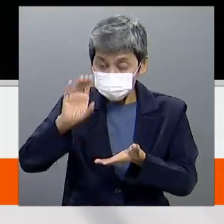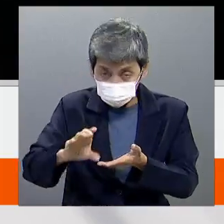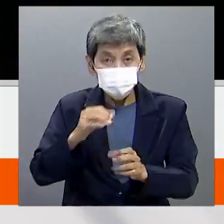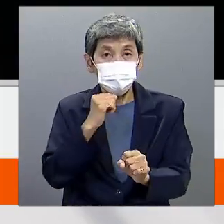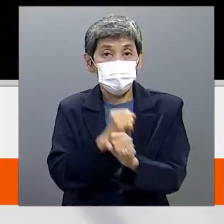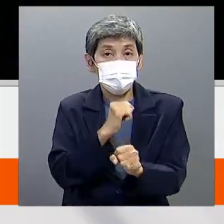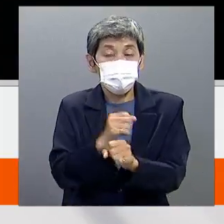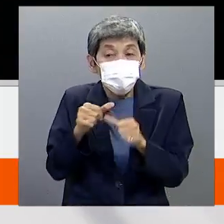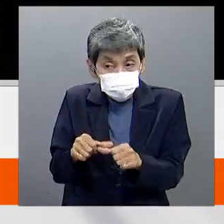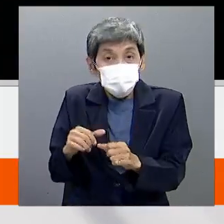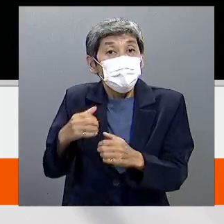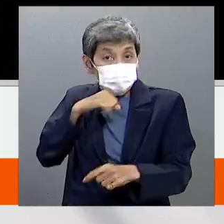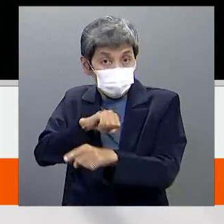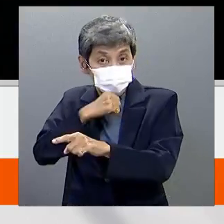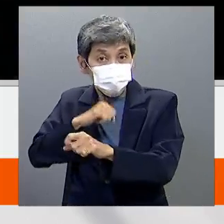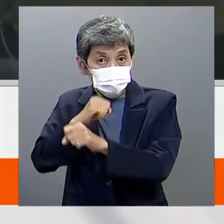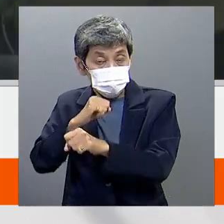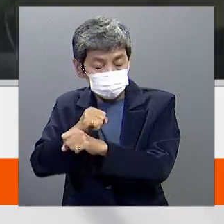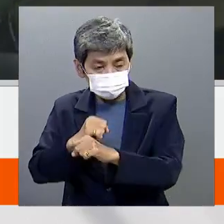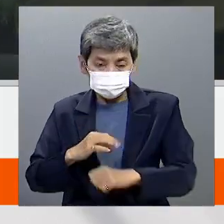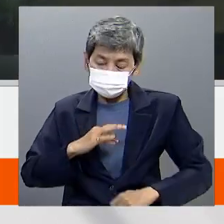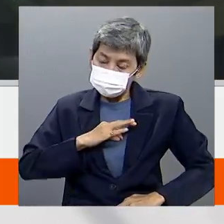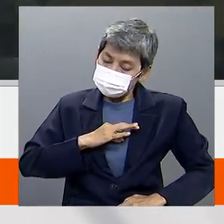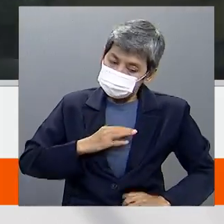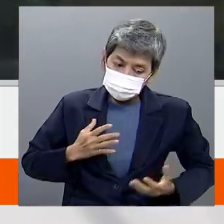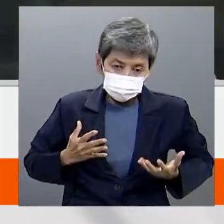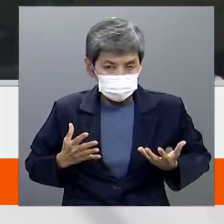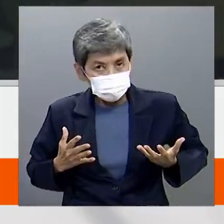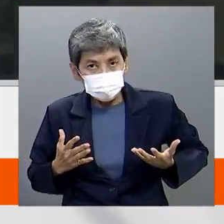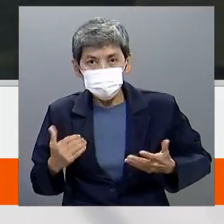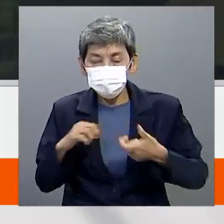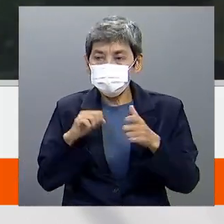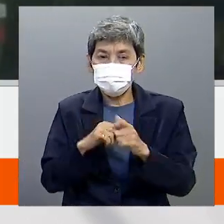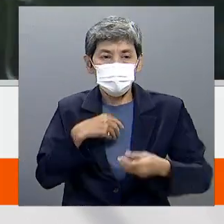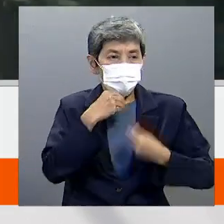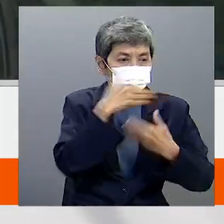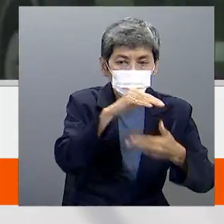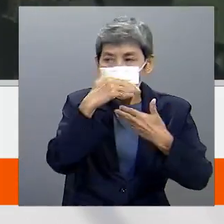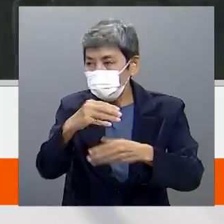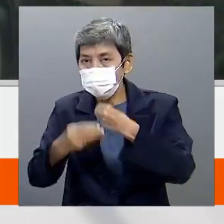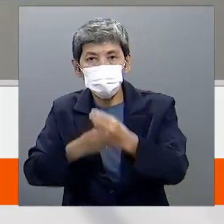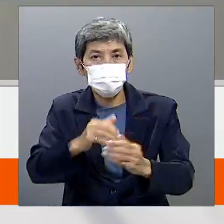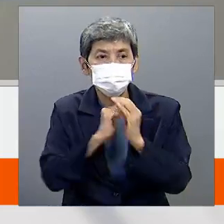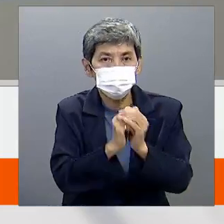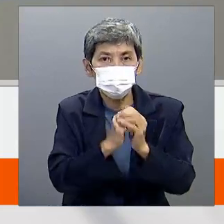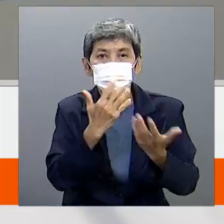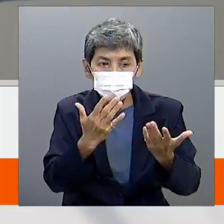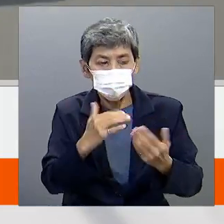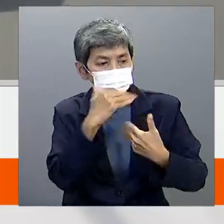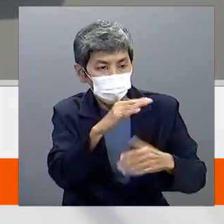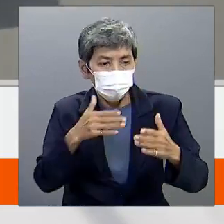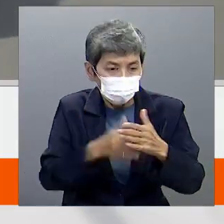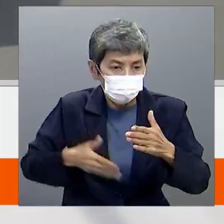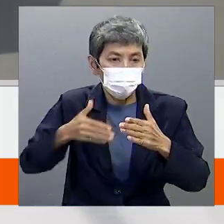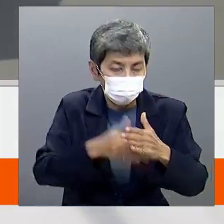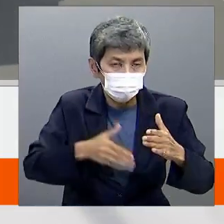ต้หวันณขณะนี้เนี่ยก็ไม่ค่อยสบายใจโดยเพราะยิ่งถ้าเขามีตลาดนะอยู่ในจีนแผ่นดินใหญ ่ ไอ้คนเริ่มมองแล้วจะ